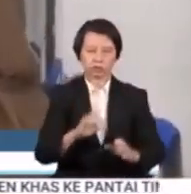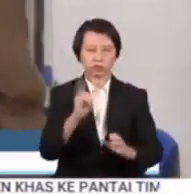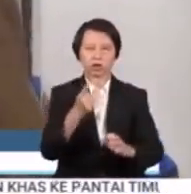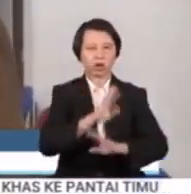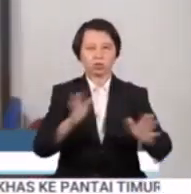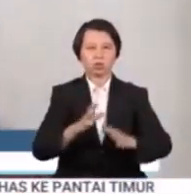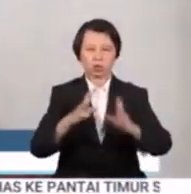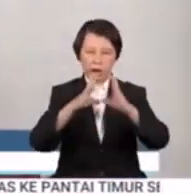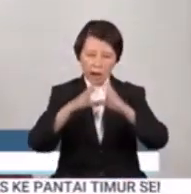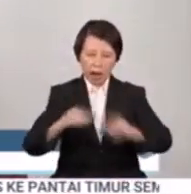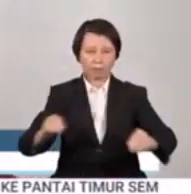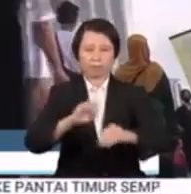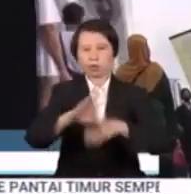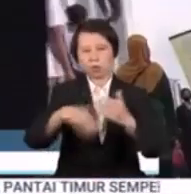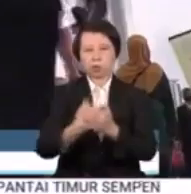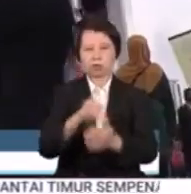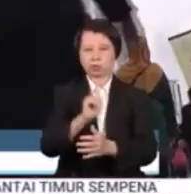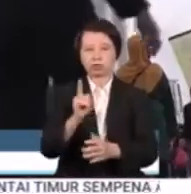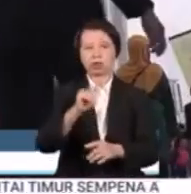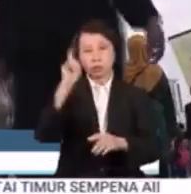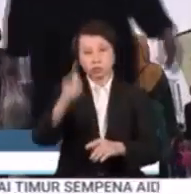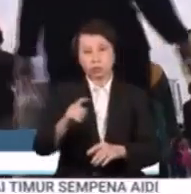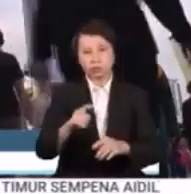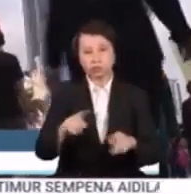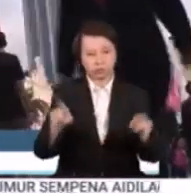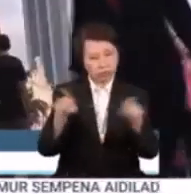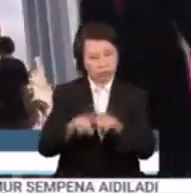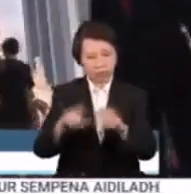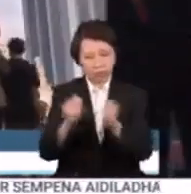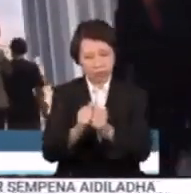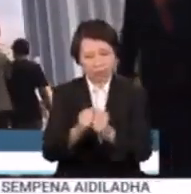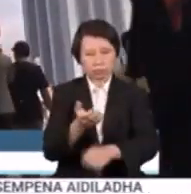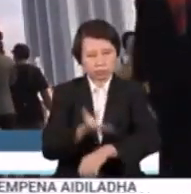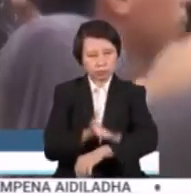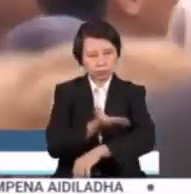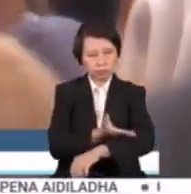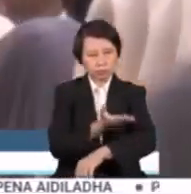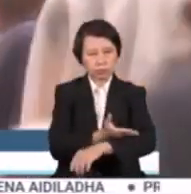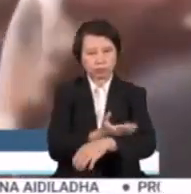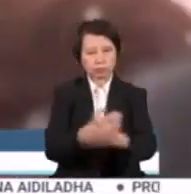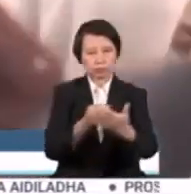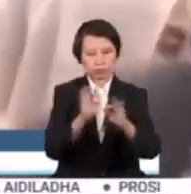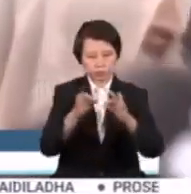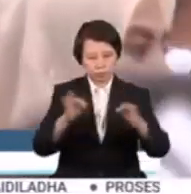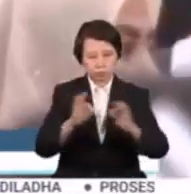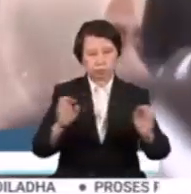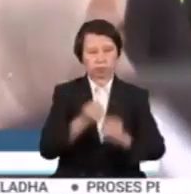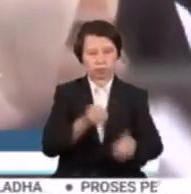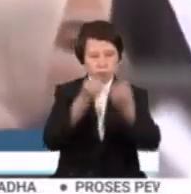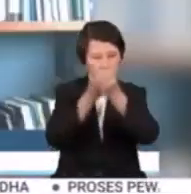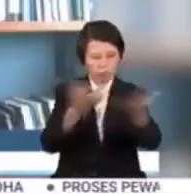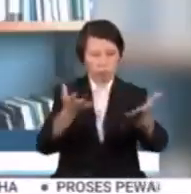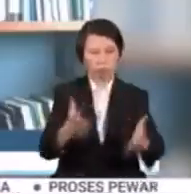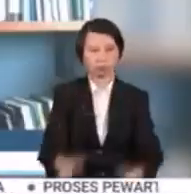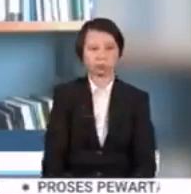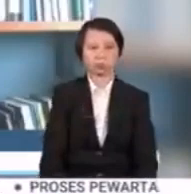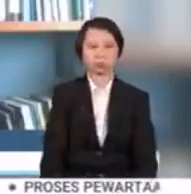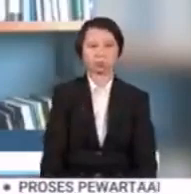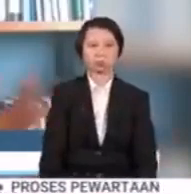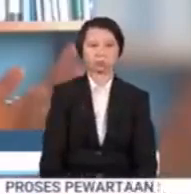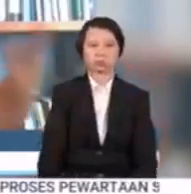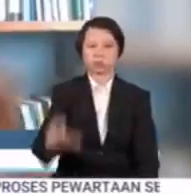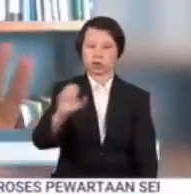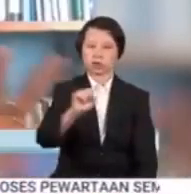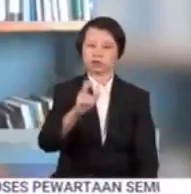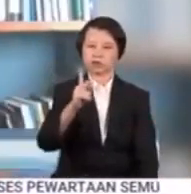satu-satunya jalan penyelesaian. Ia harus bergerak seiring dengan pemerkasaan literasi media dan maklumat. SKMM